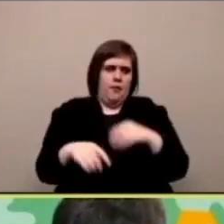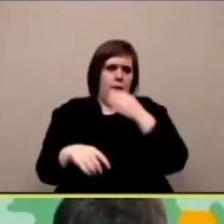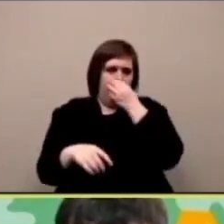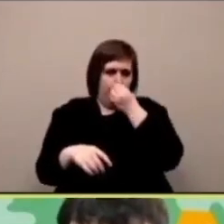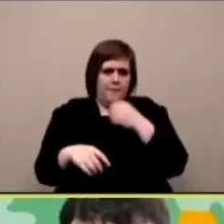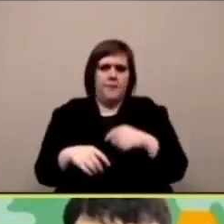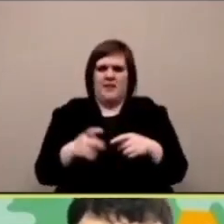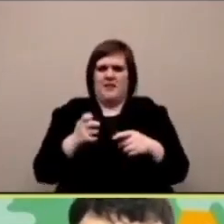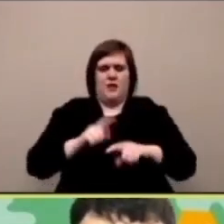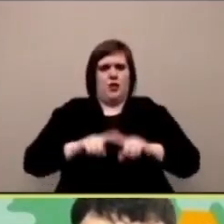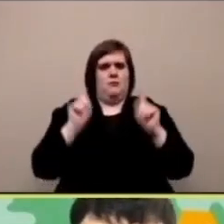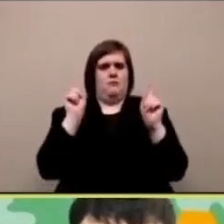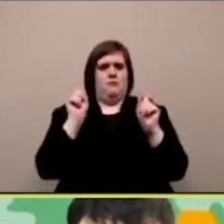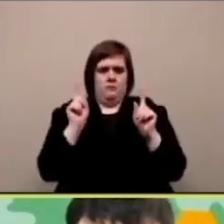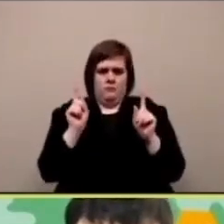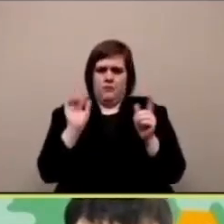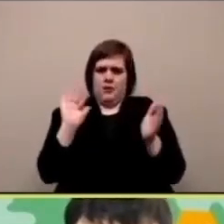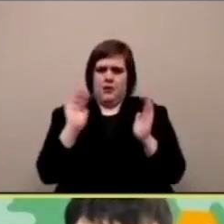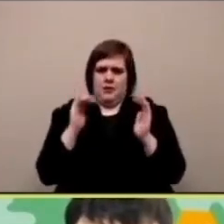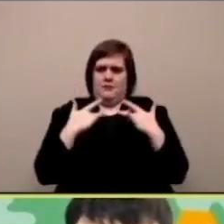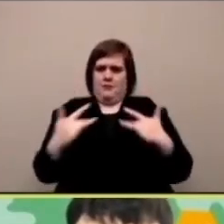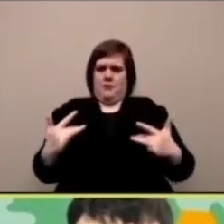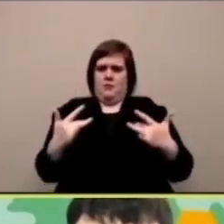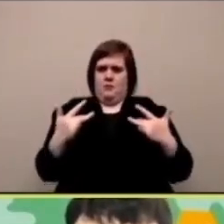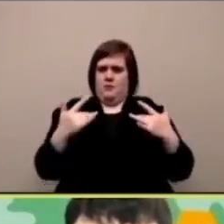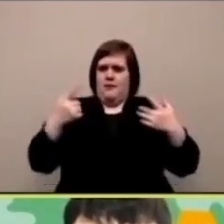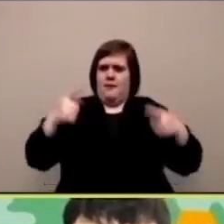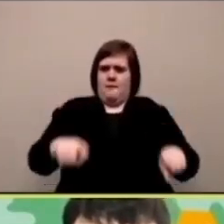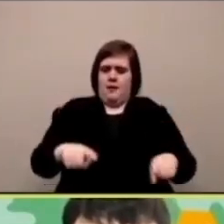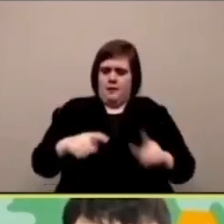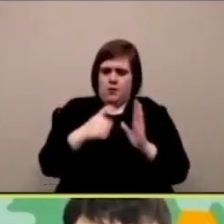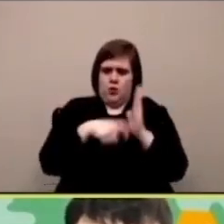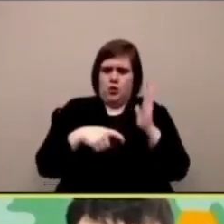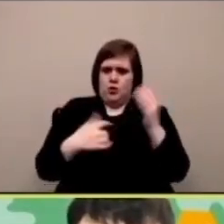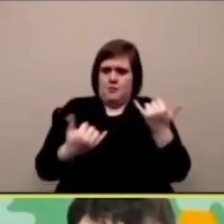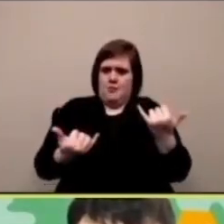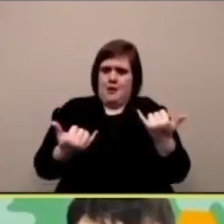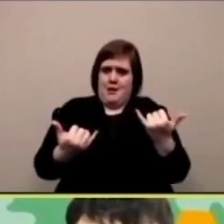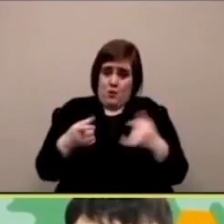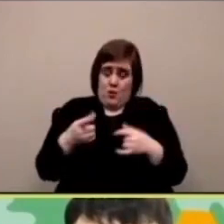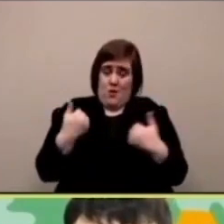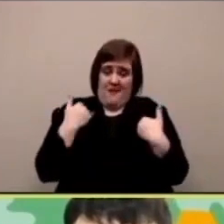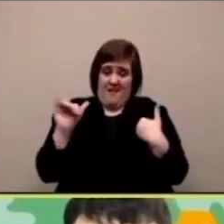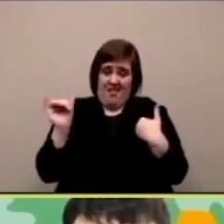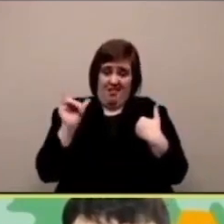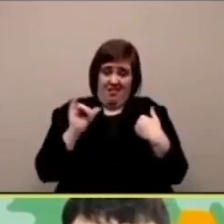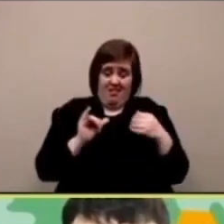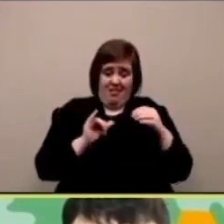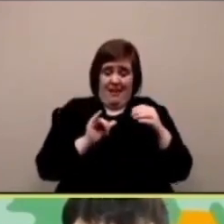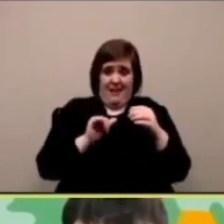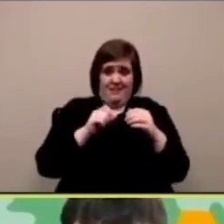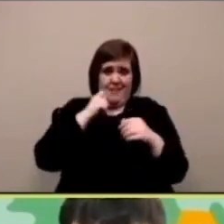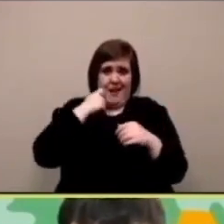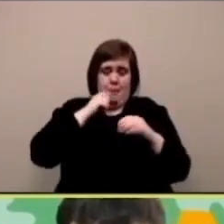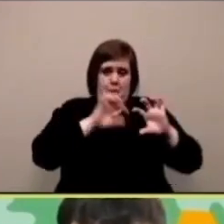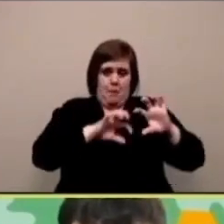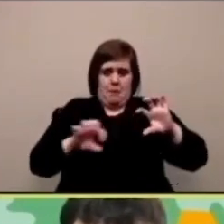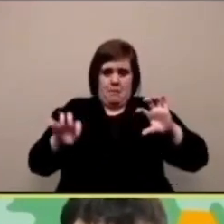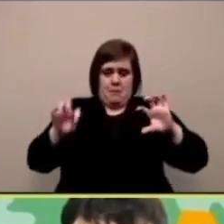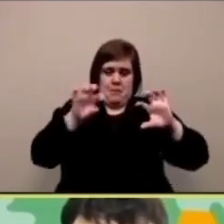物理学的な内容なんですけれどもこのようにそのリンゴの数が